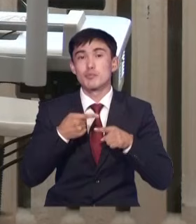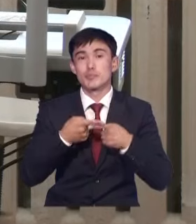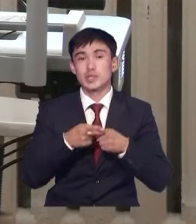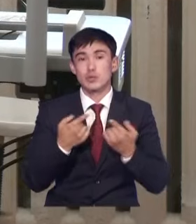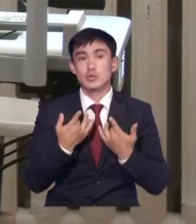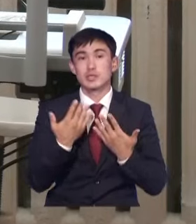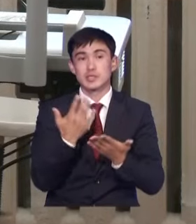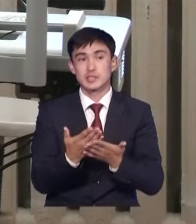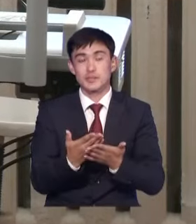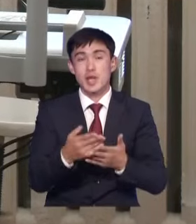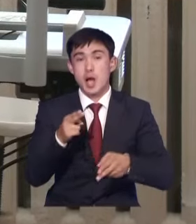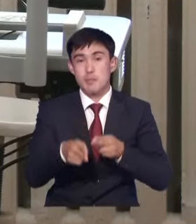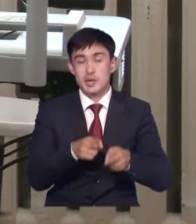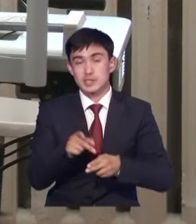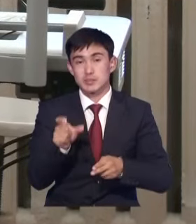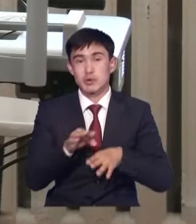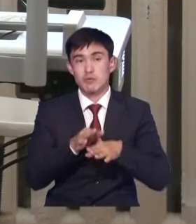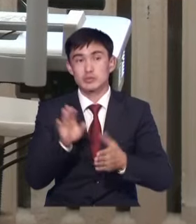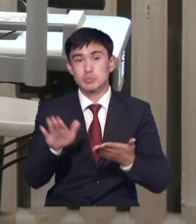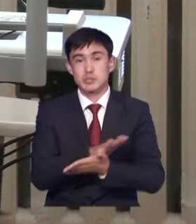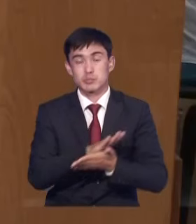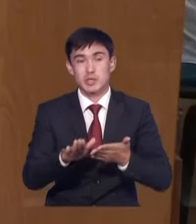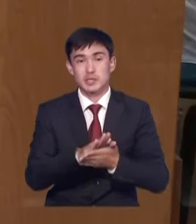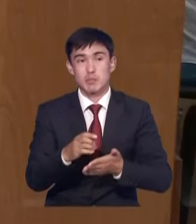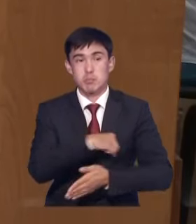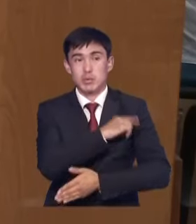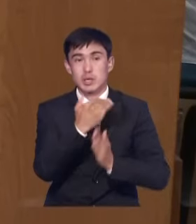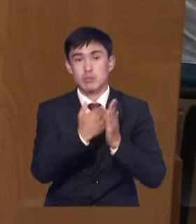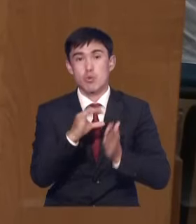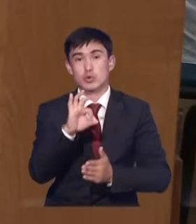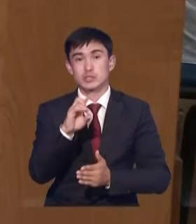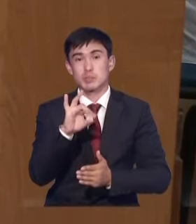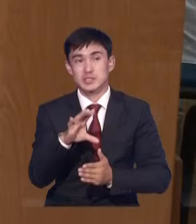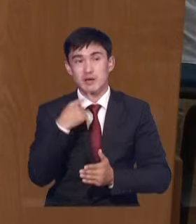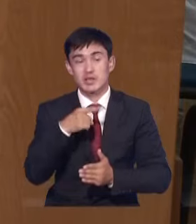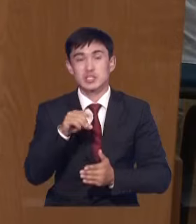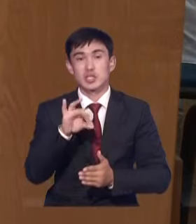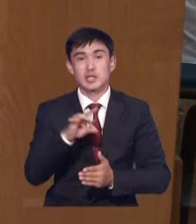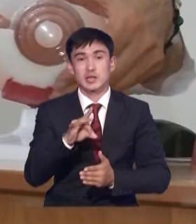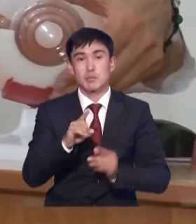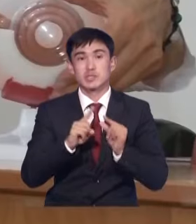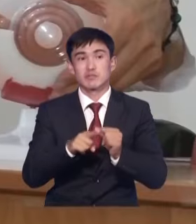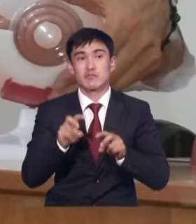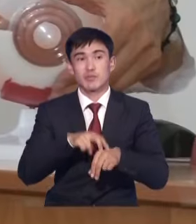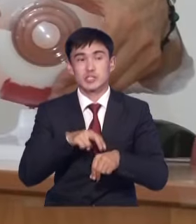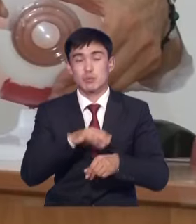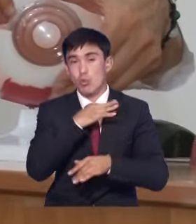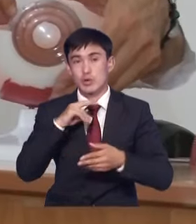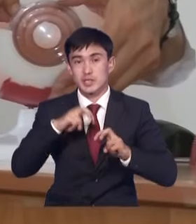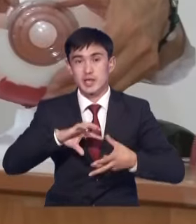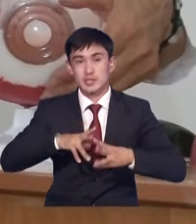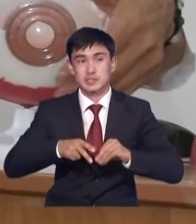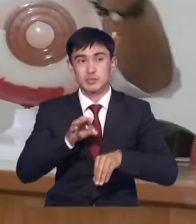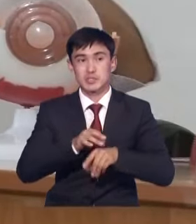требованиям оборудование. Операции пациентам проводятся бесплатно в рамках программы ОСМС, отметила Жанар. По словам врача, многие диагнозы